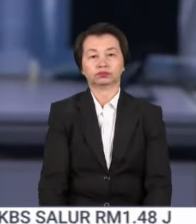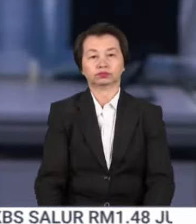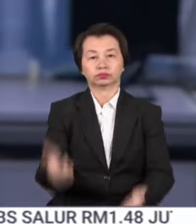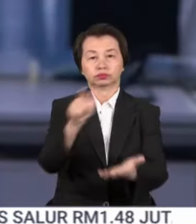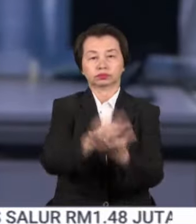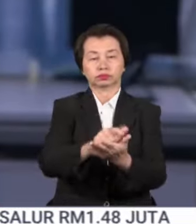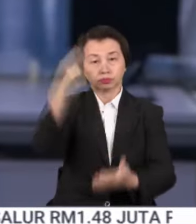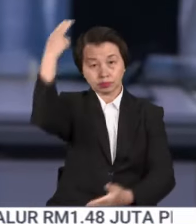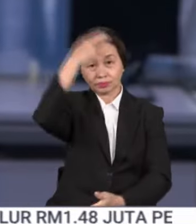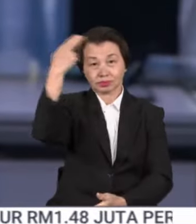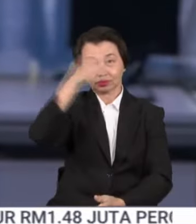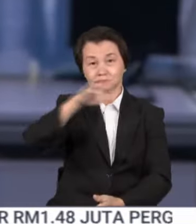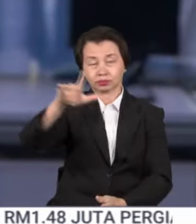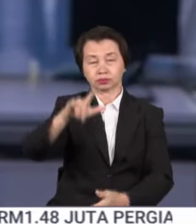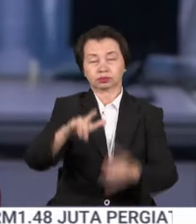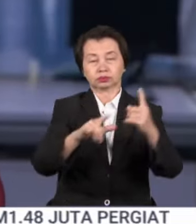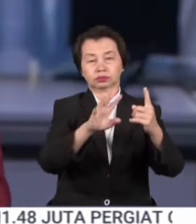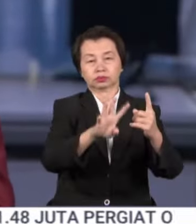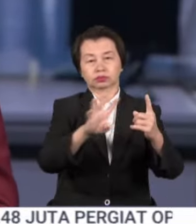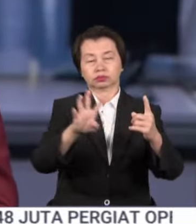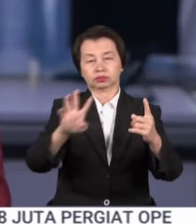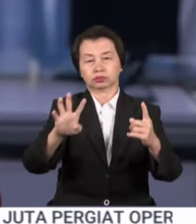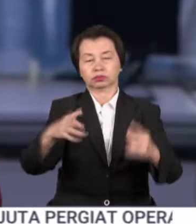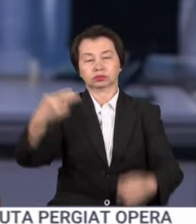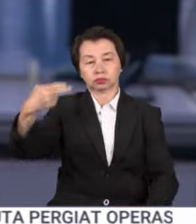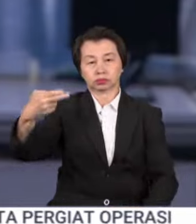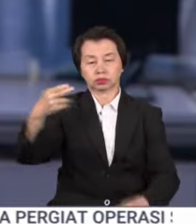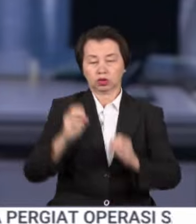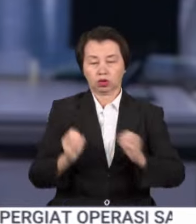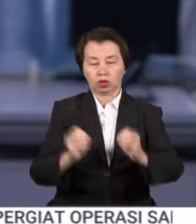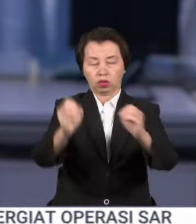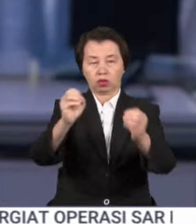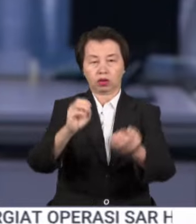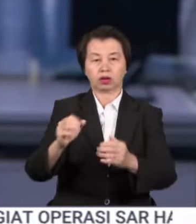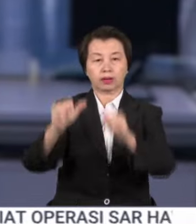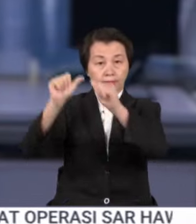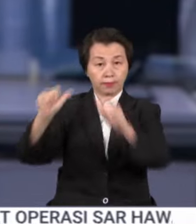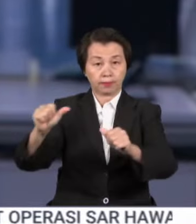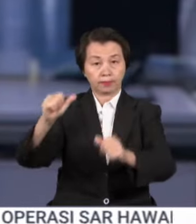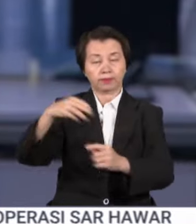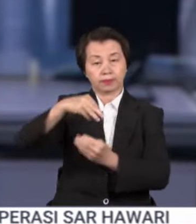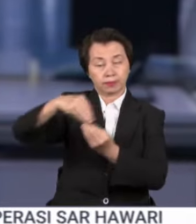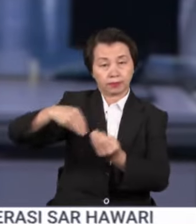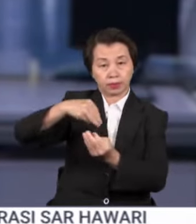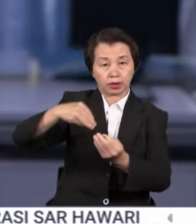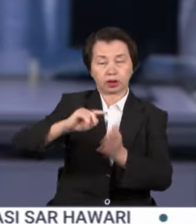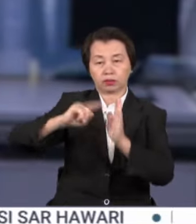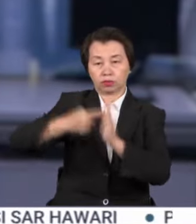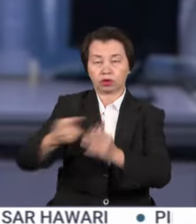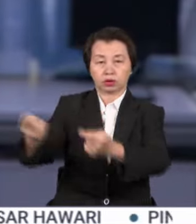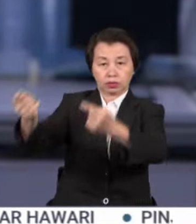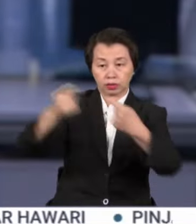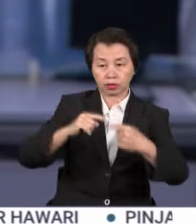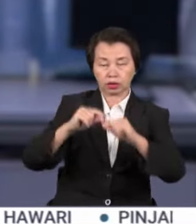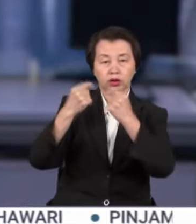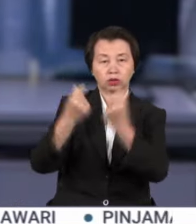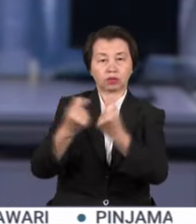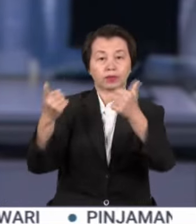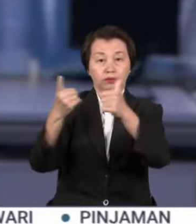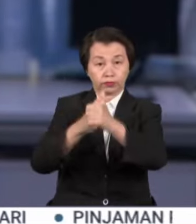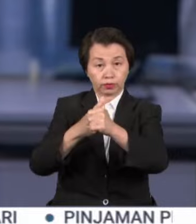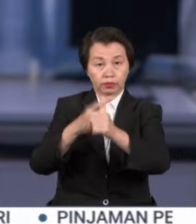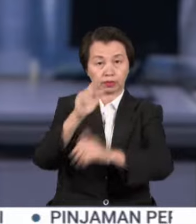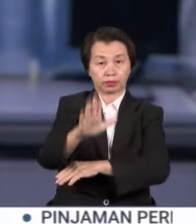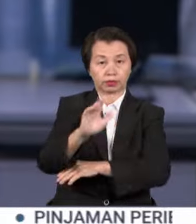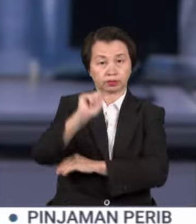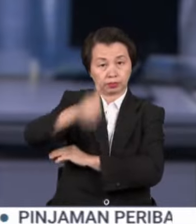Laporan Haji 1444 Hijrah, operasi maktab di Mekah akan bermula dengan kehadiran kumpulan jemaah pertama